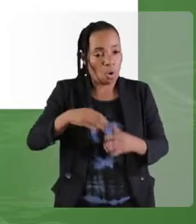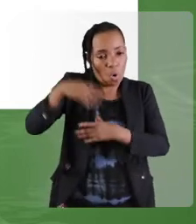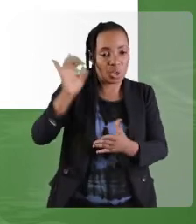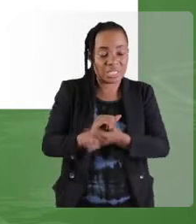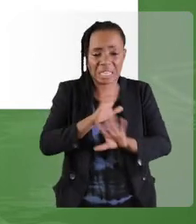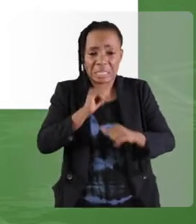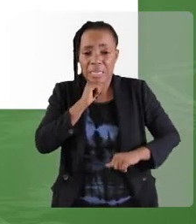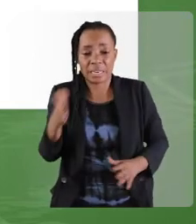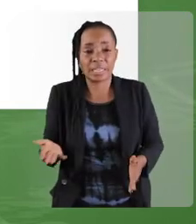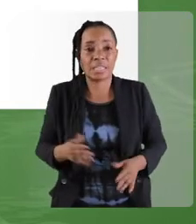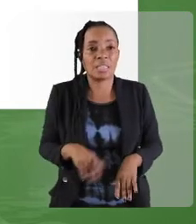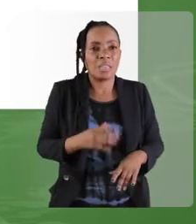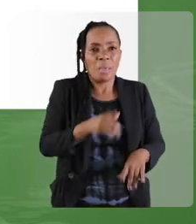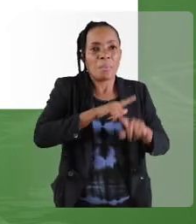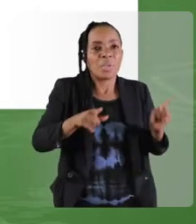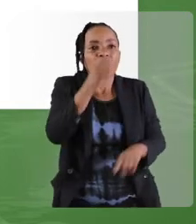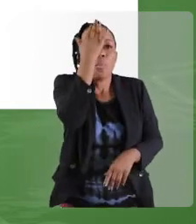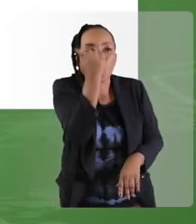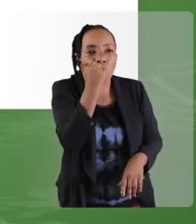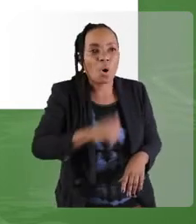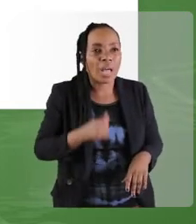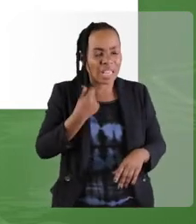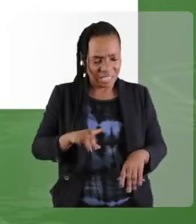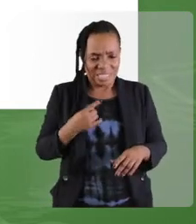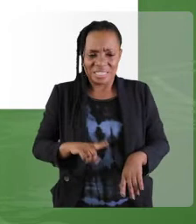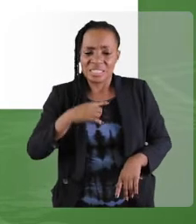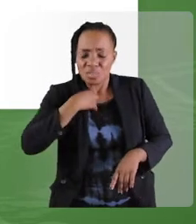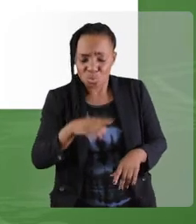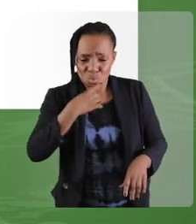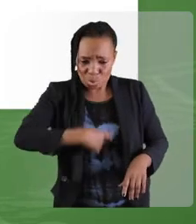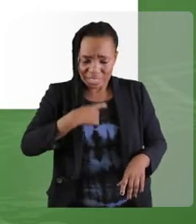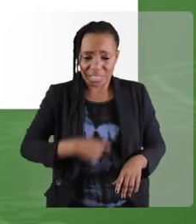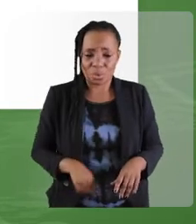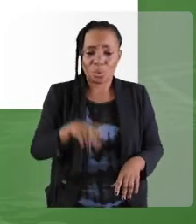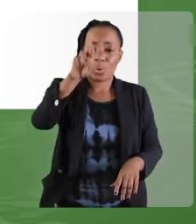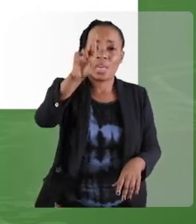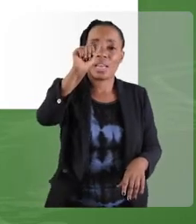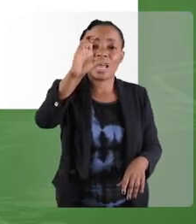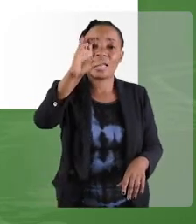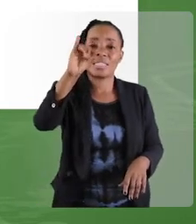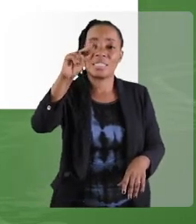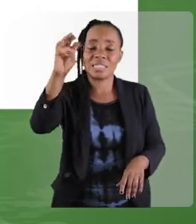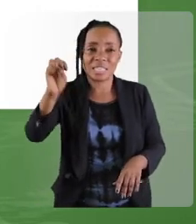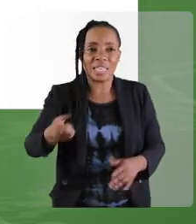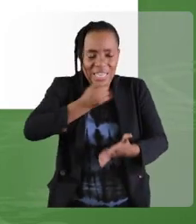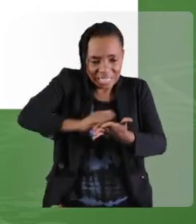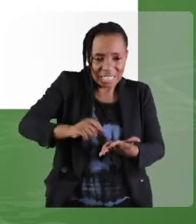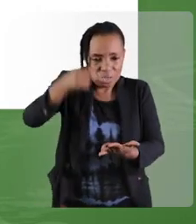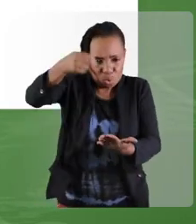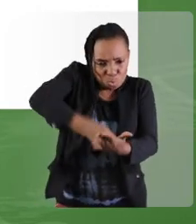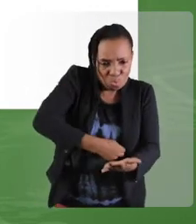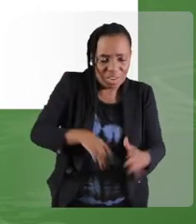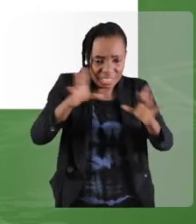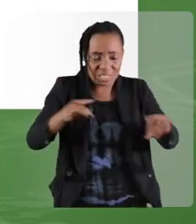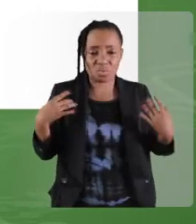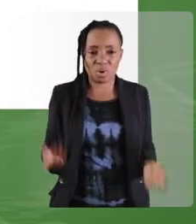Pourquoi attribuer à Racine la possibilité d'écrire une nouvelle tragédie, puisque précisément, il ne l'a pas